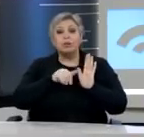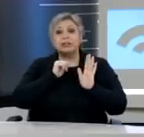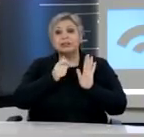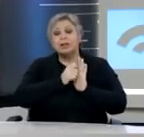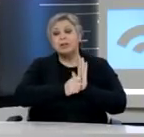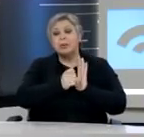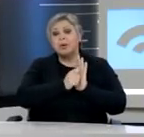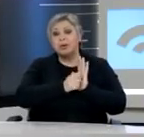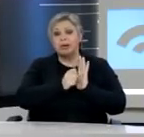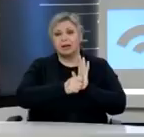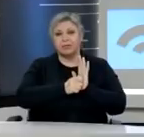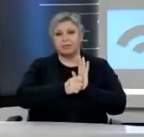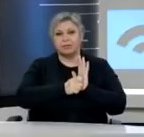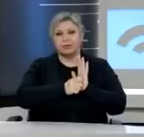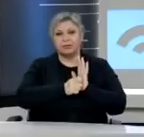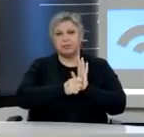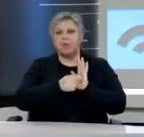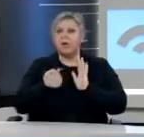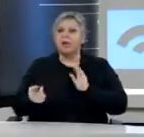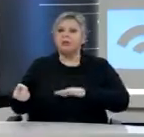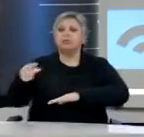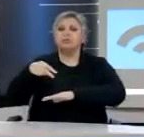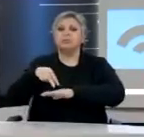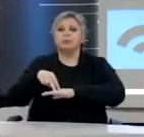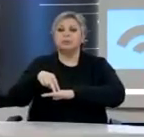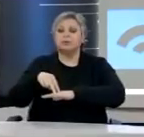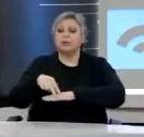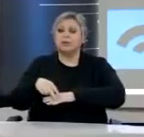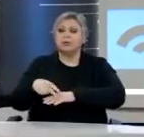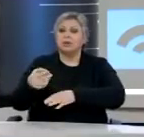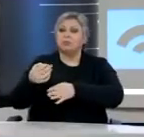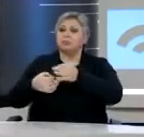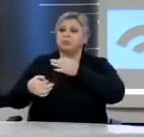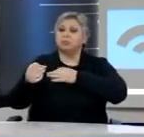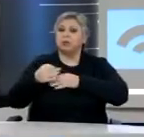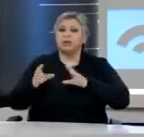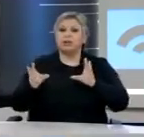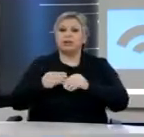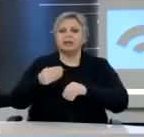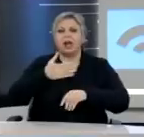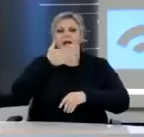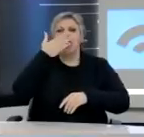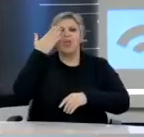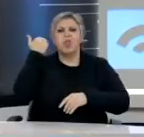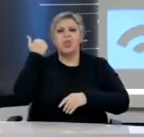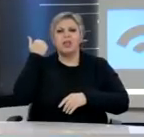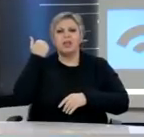Μητσοτάκη. Ήρθατε εδώ να μας κάνετε μαθήματα εσείς πολιτικής ηθικής. Πολύ